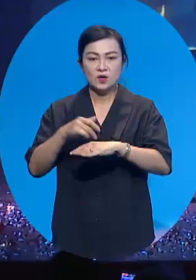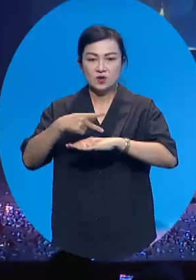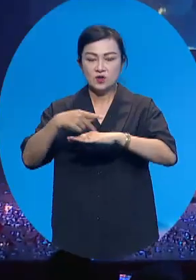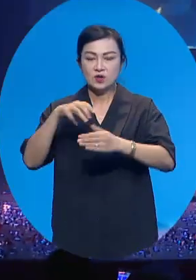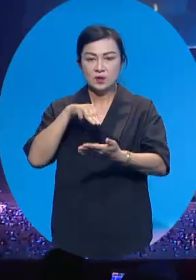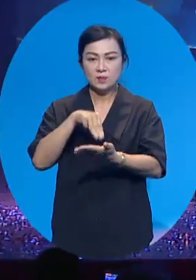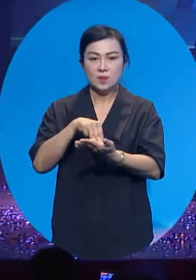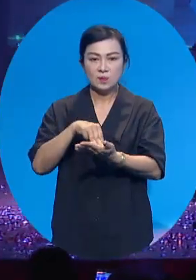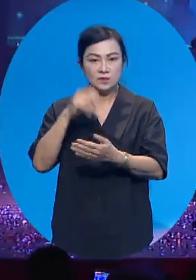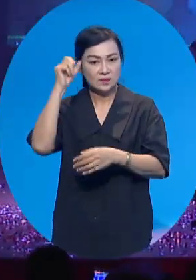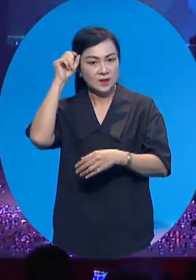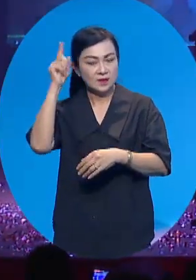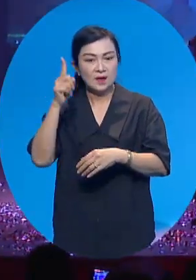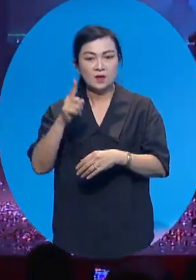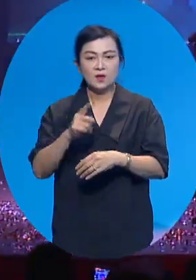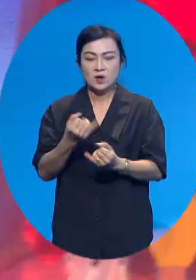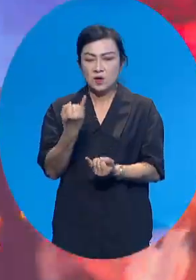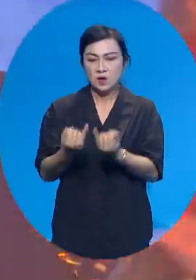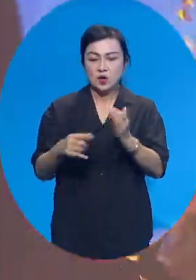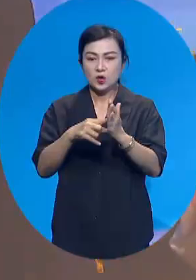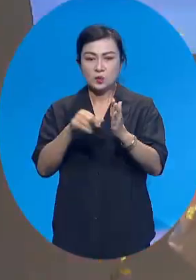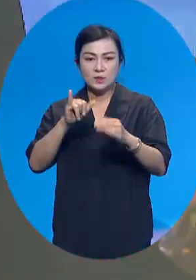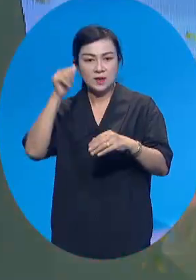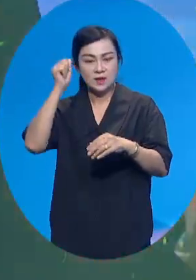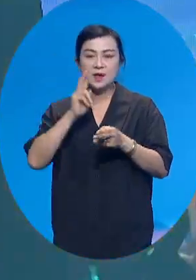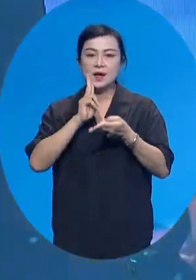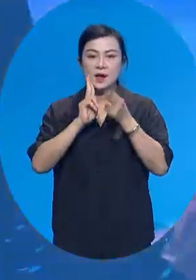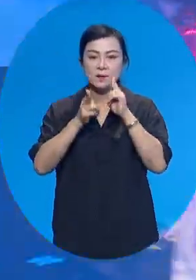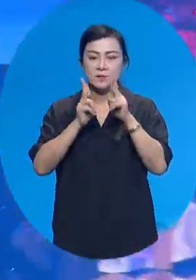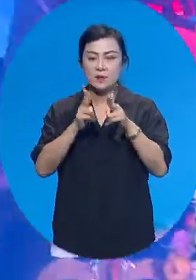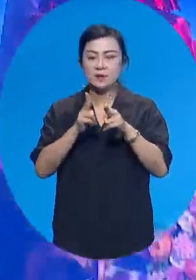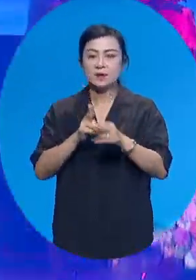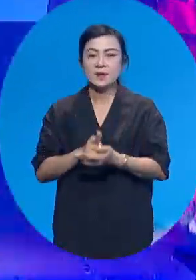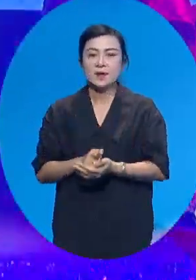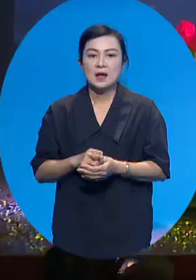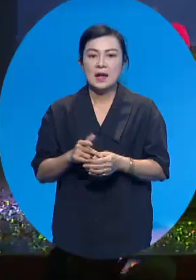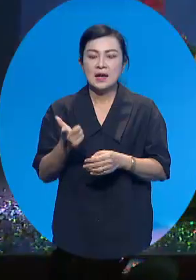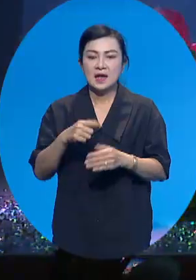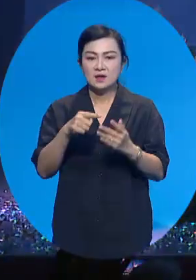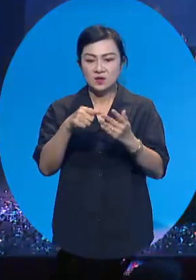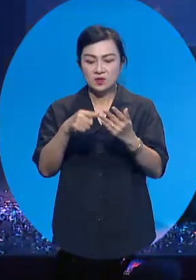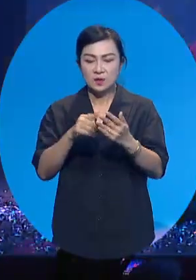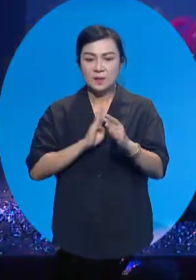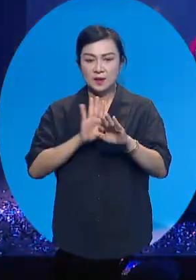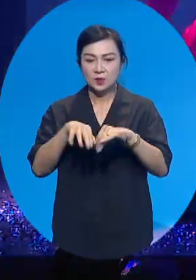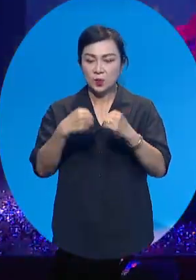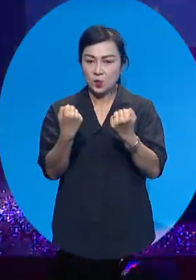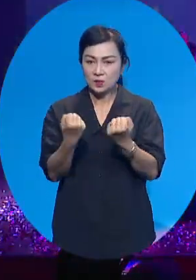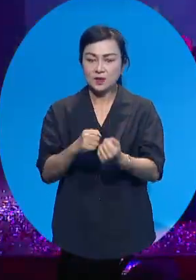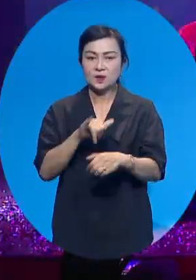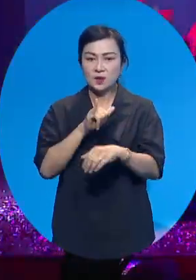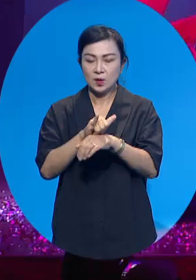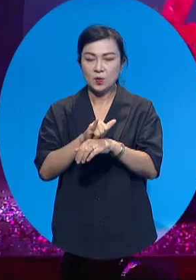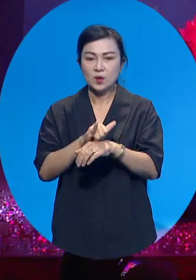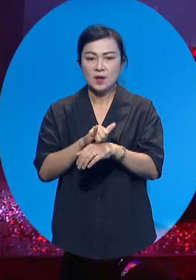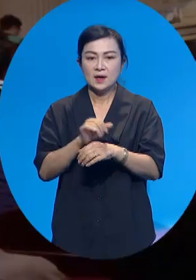chuyên môn, sự sáng tạo, thì việc lựa chọn nội dung ý nghĩa và hấp dẫn cho tiết mục dự thi cũng là tiêu chí được ban tổ chức đặt ra. Nhiều